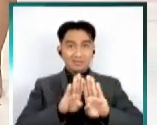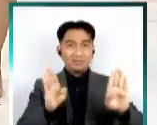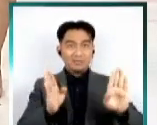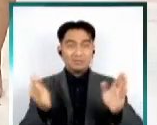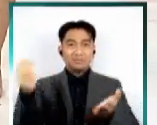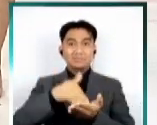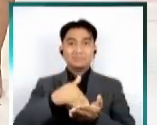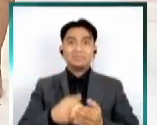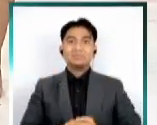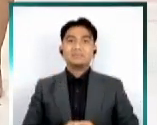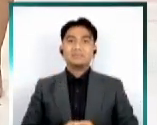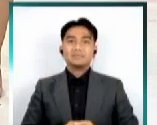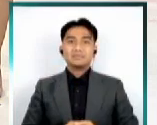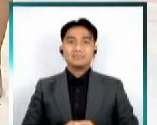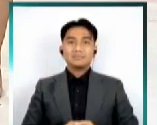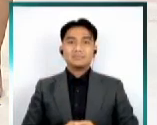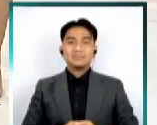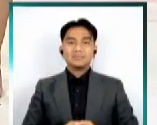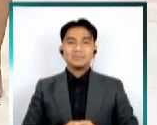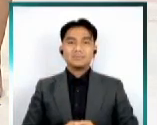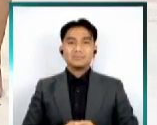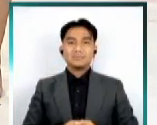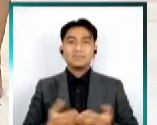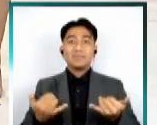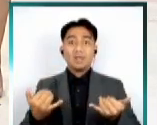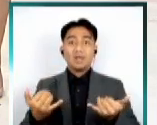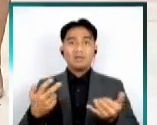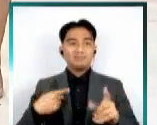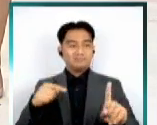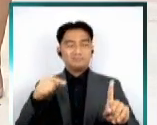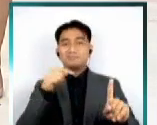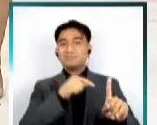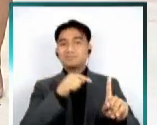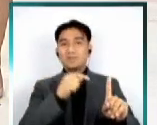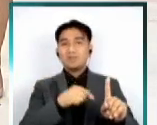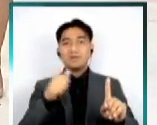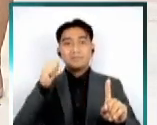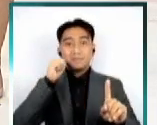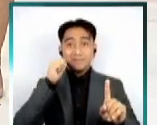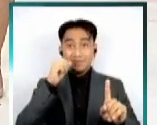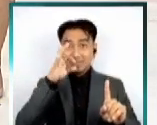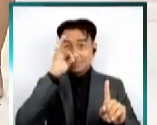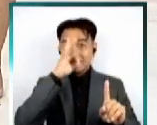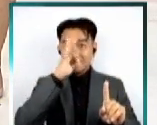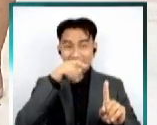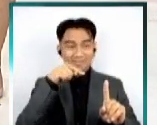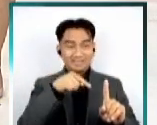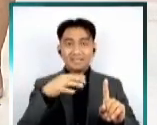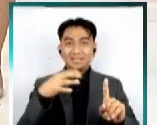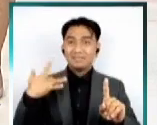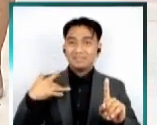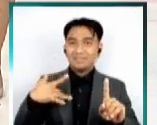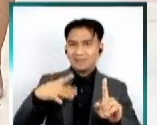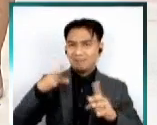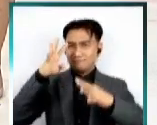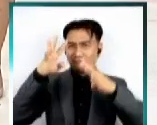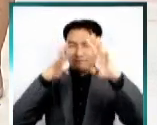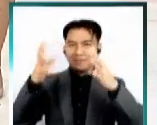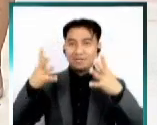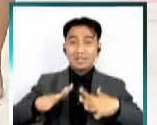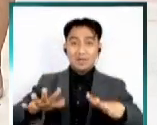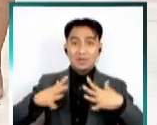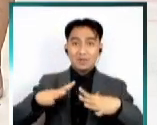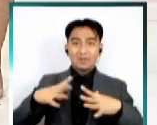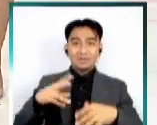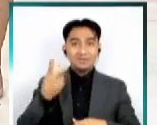From Misamis Occidental to New York ang naging journey ng isang Pinay designer. Tunghayan ang kanyang mga disenyo sa kwento ni